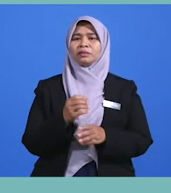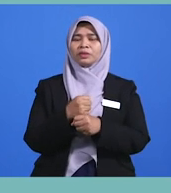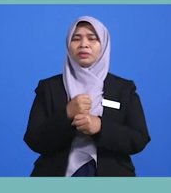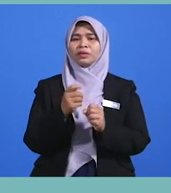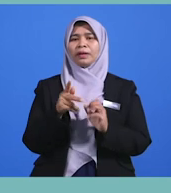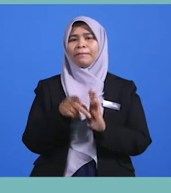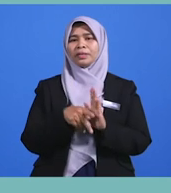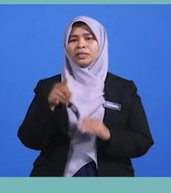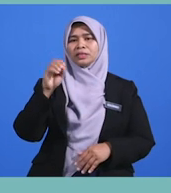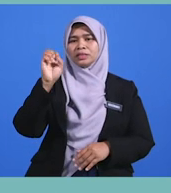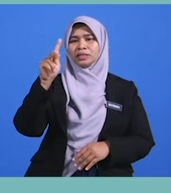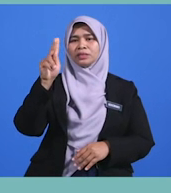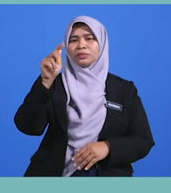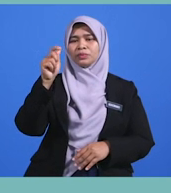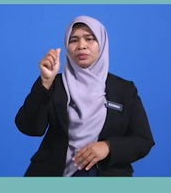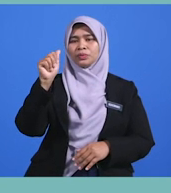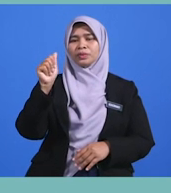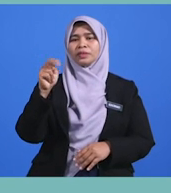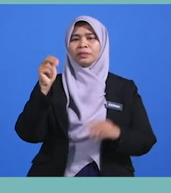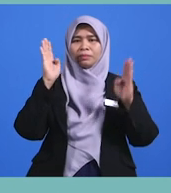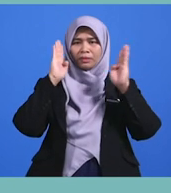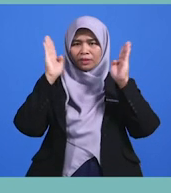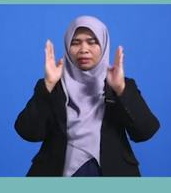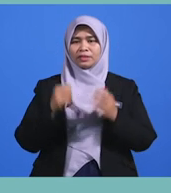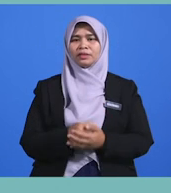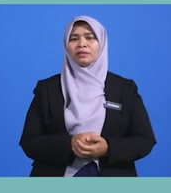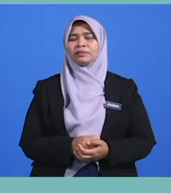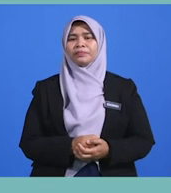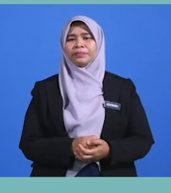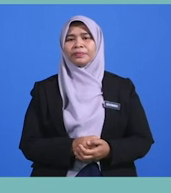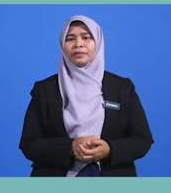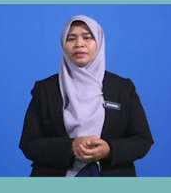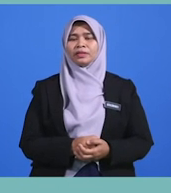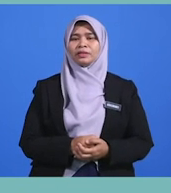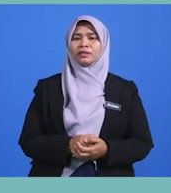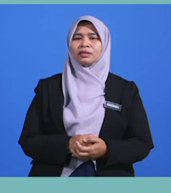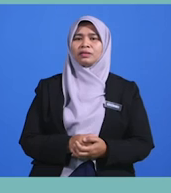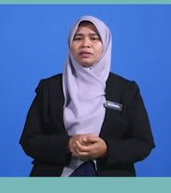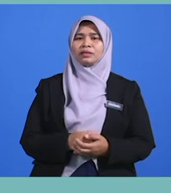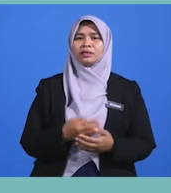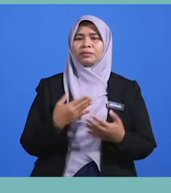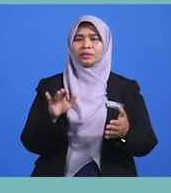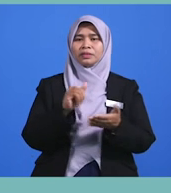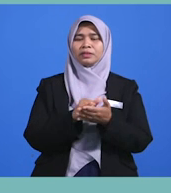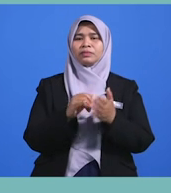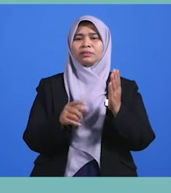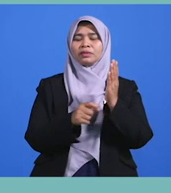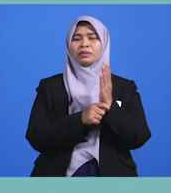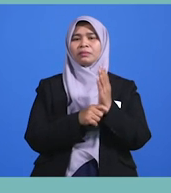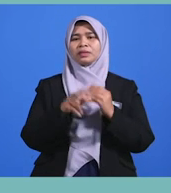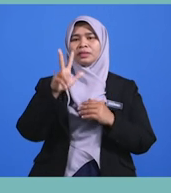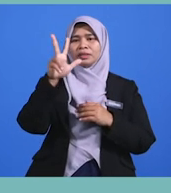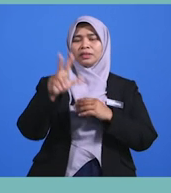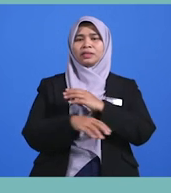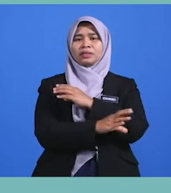melalui gabungan negeri Singapura, Sabah dan Sarawak. Oleh itu, lambang bagi tiga negeri gabungan